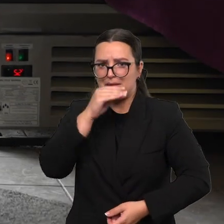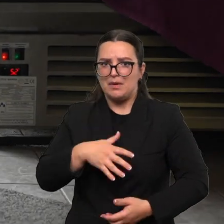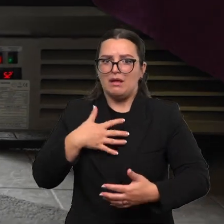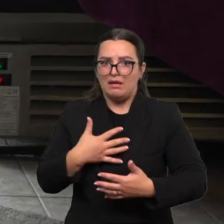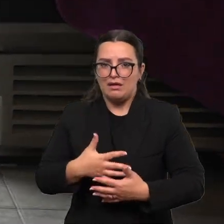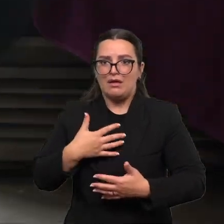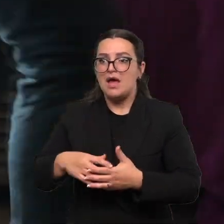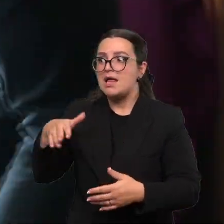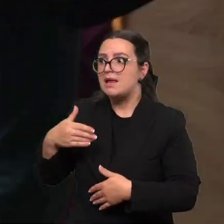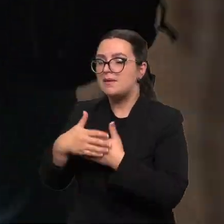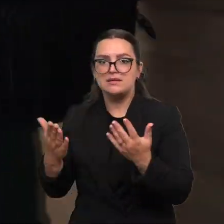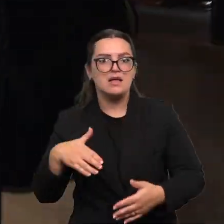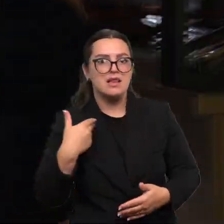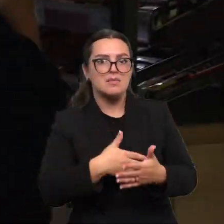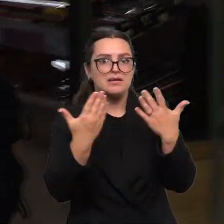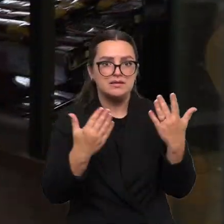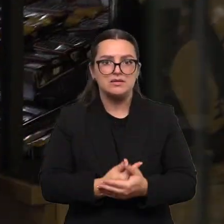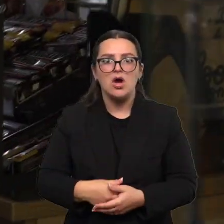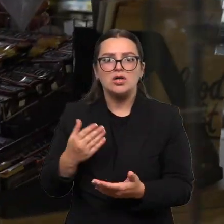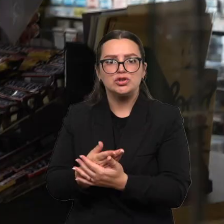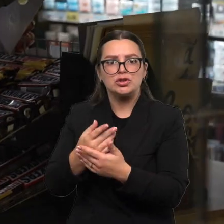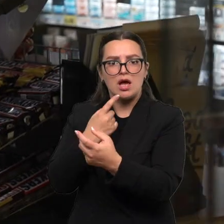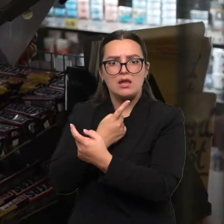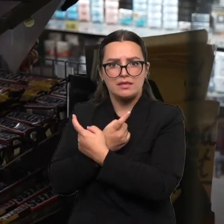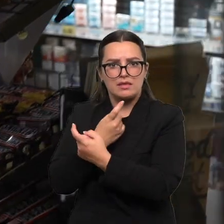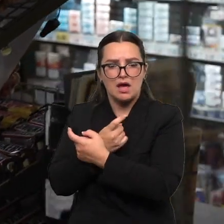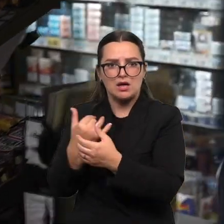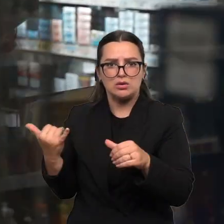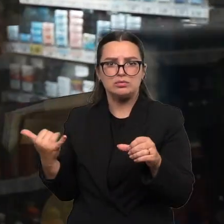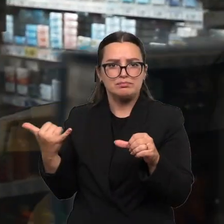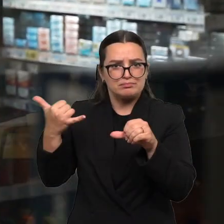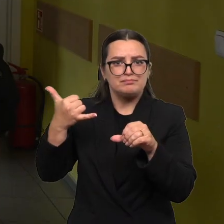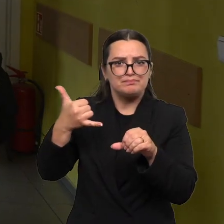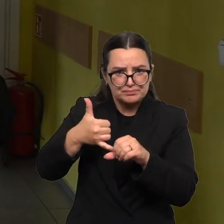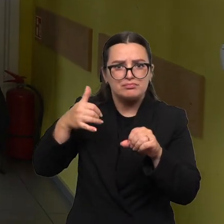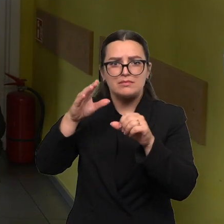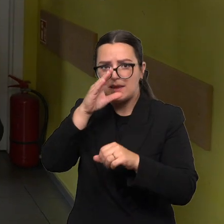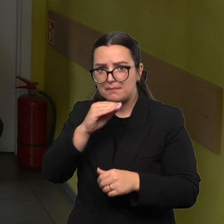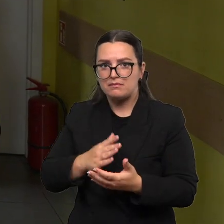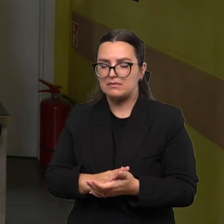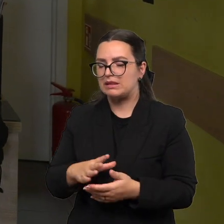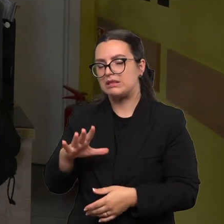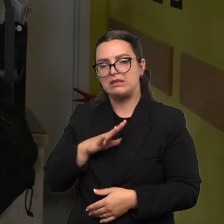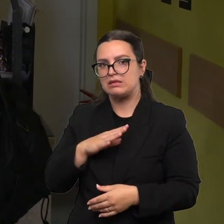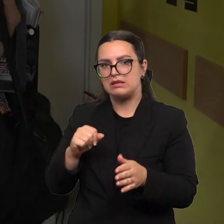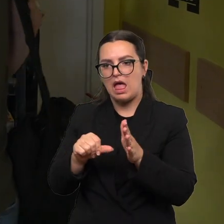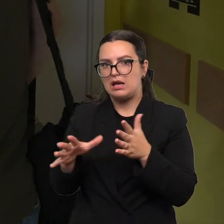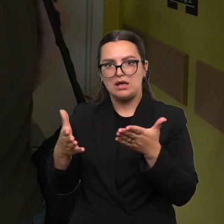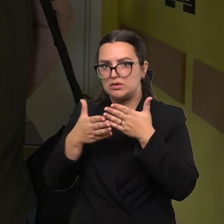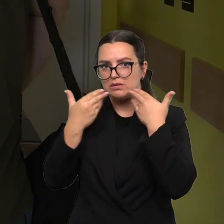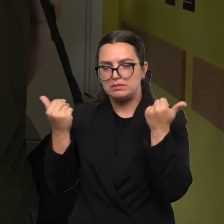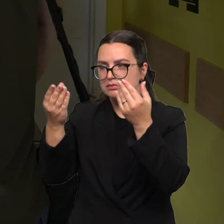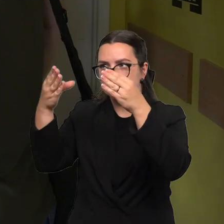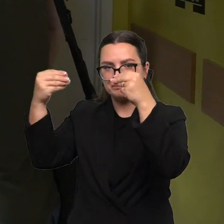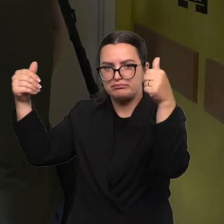Wow. Spėjom. Sveiki, ar turit galimybę degalų mum įpilt? Nu, užsipilsim. Ne, nes